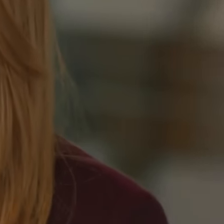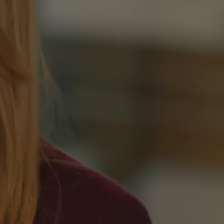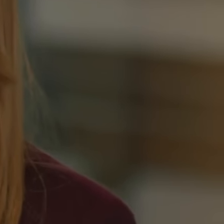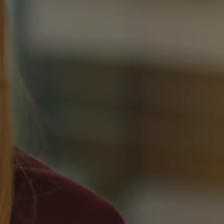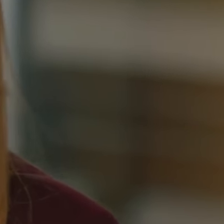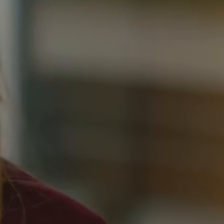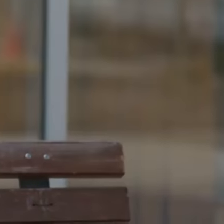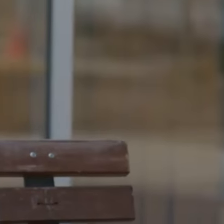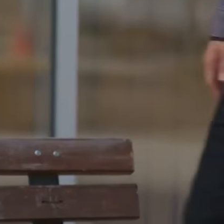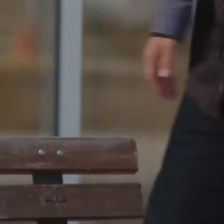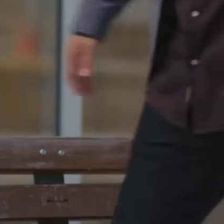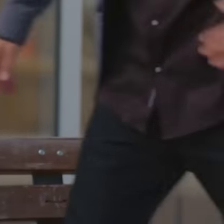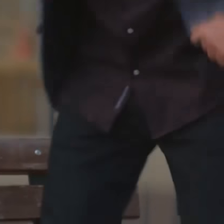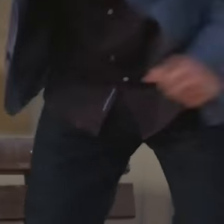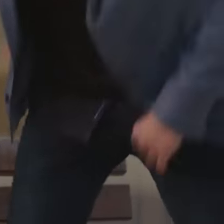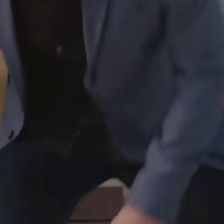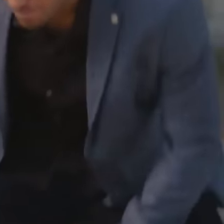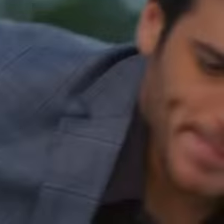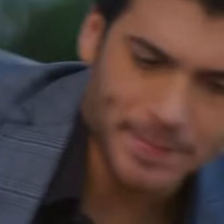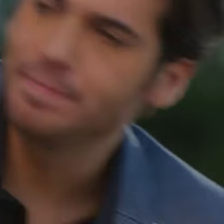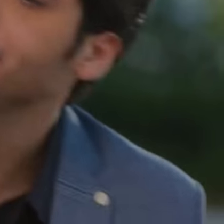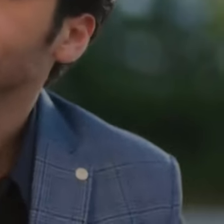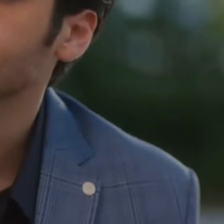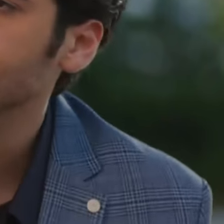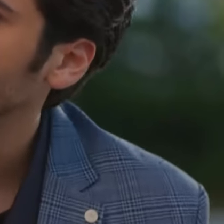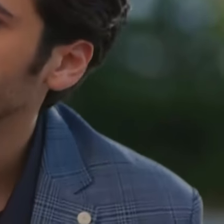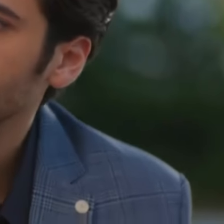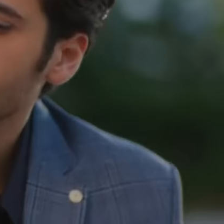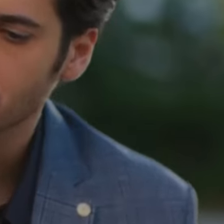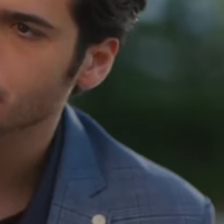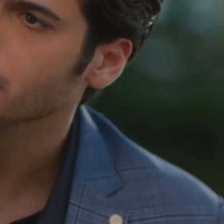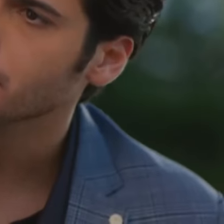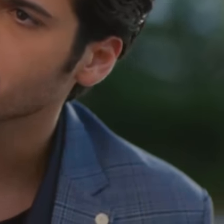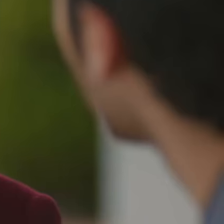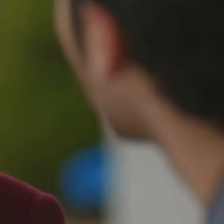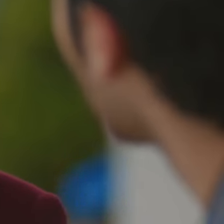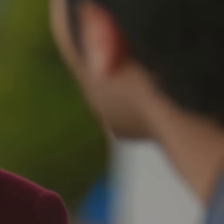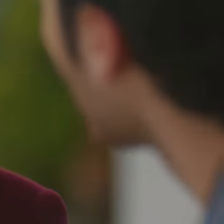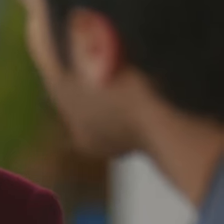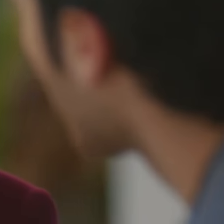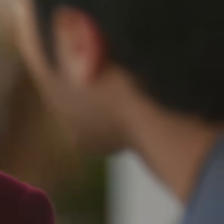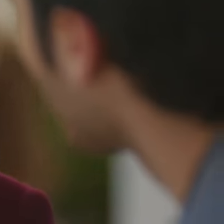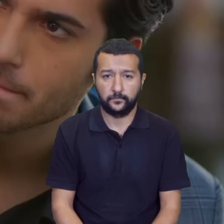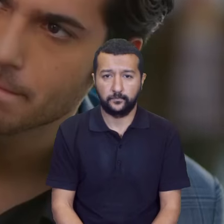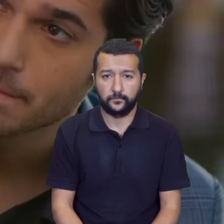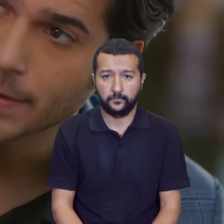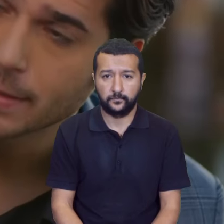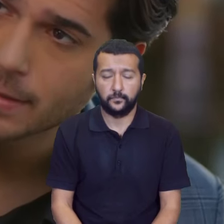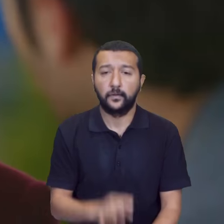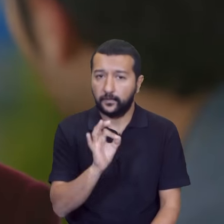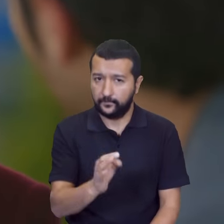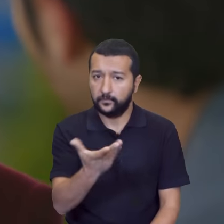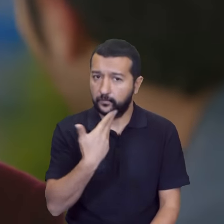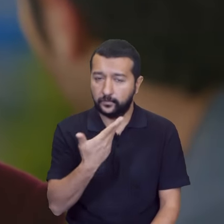Itır banka geçti. Tarık yanına oturup yüzünü döndü. Itır'ın gözyaşı yanağından süzülüyor.